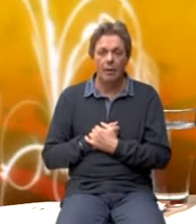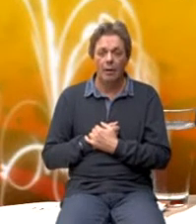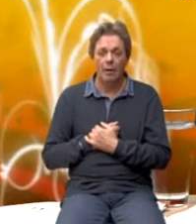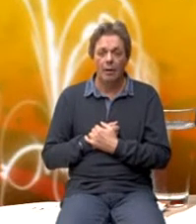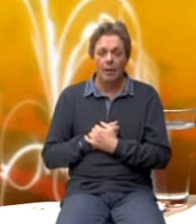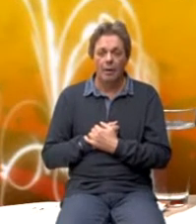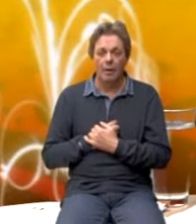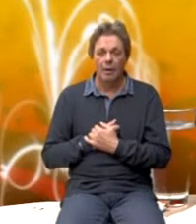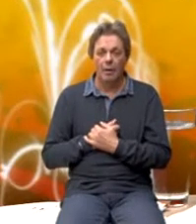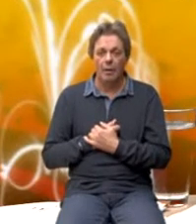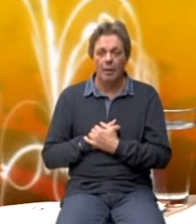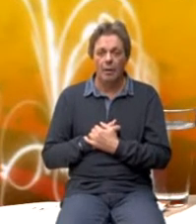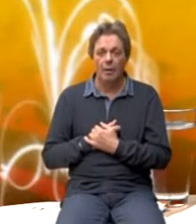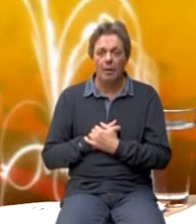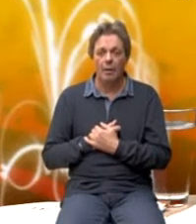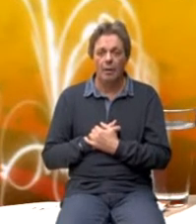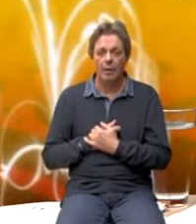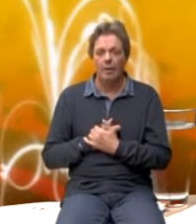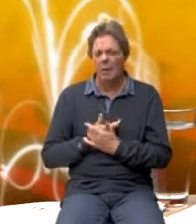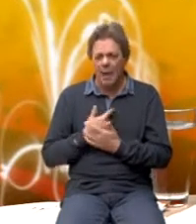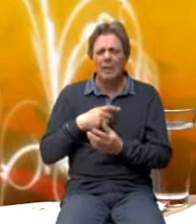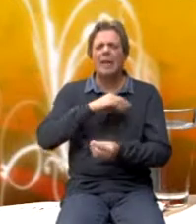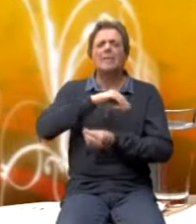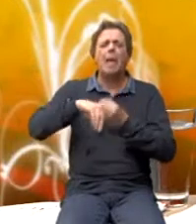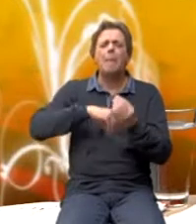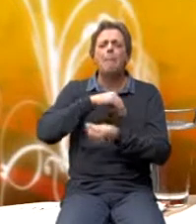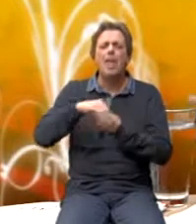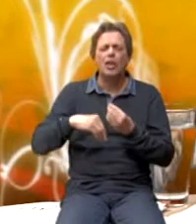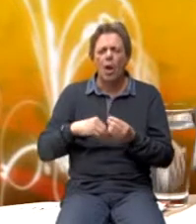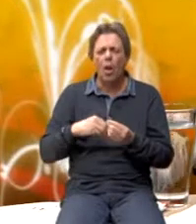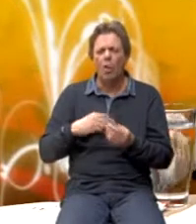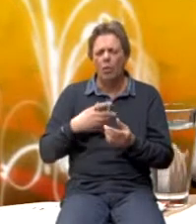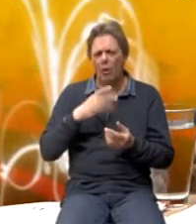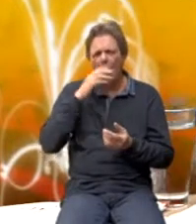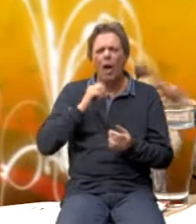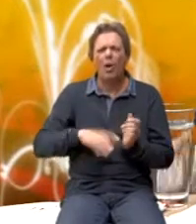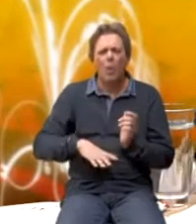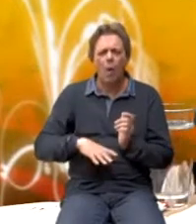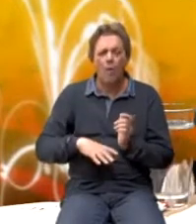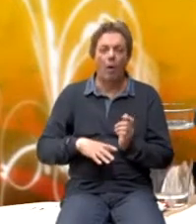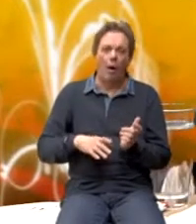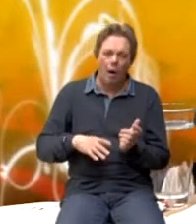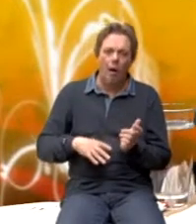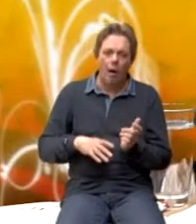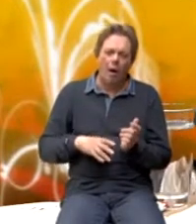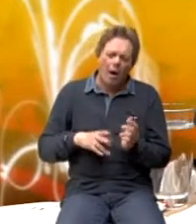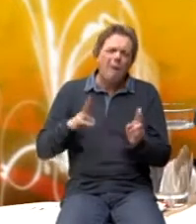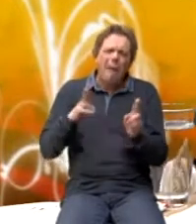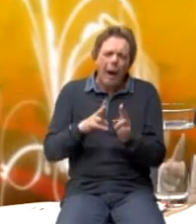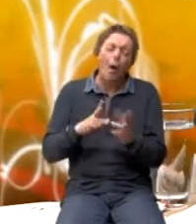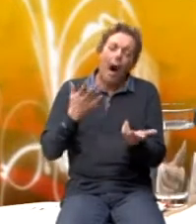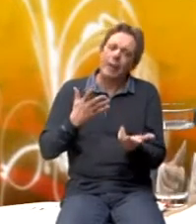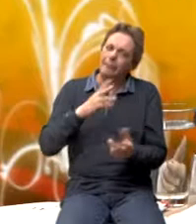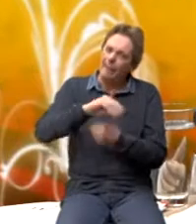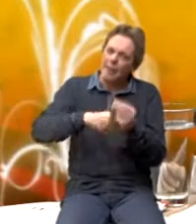Da se je imalo i ono gnojivo koje vi ne dozvoljavate. Ali kad s malim količinama, jer gledajte,